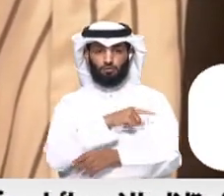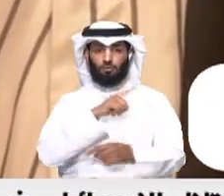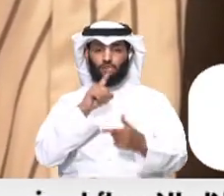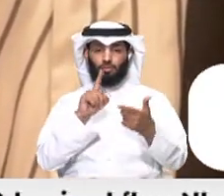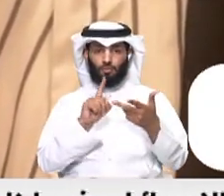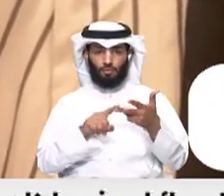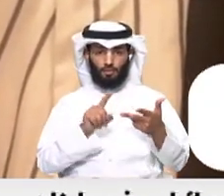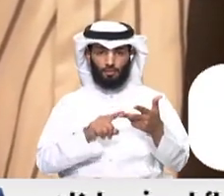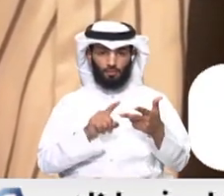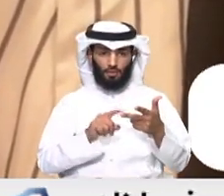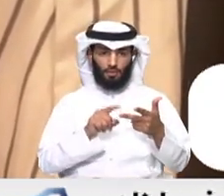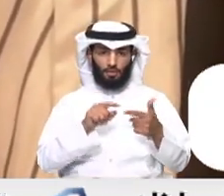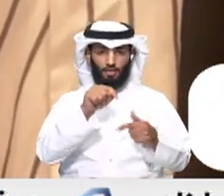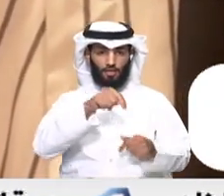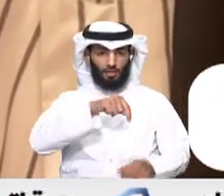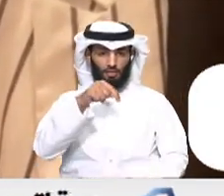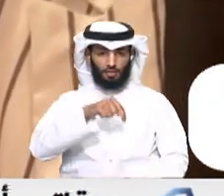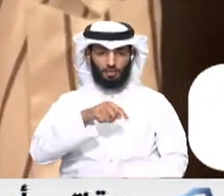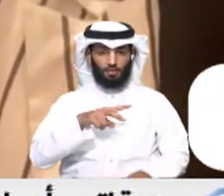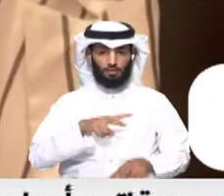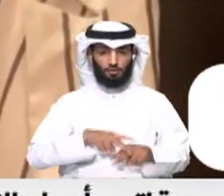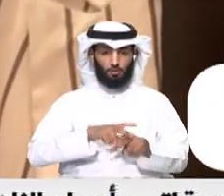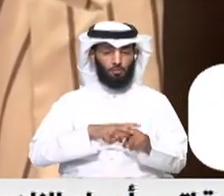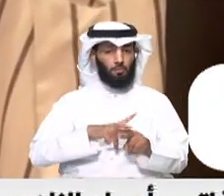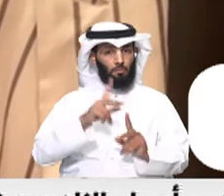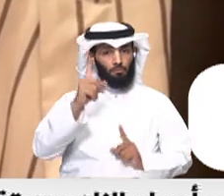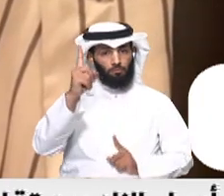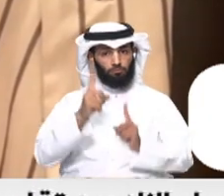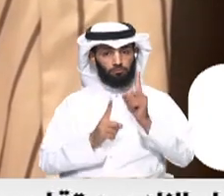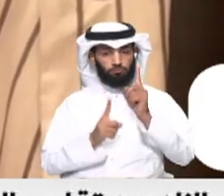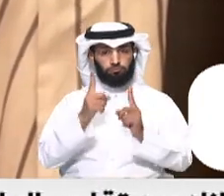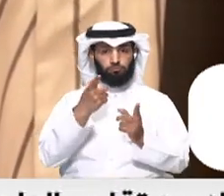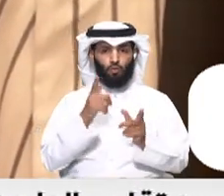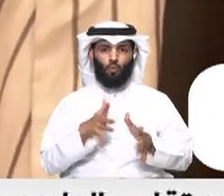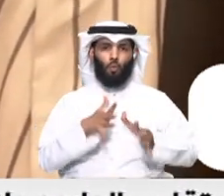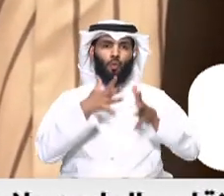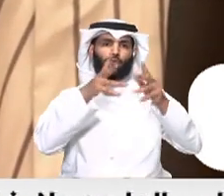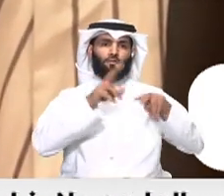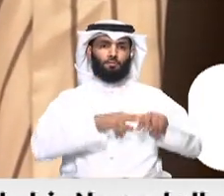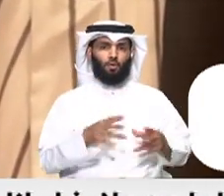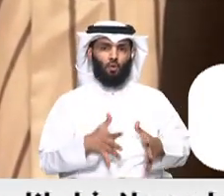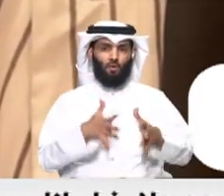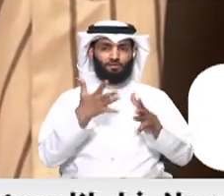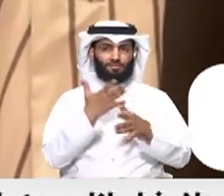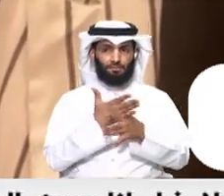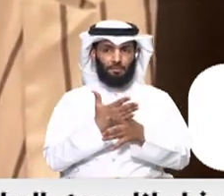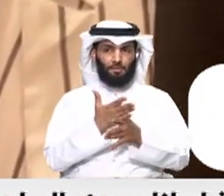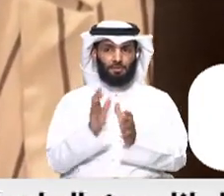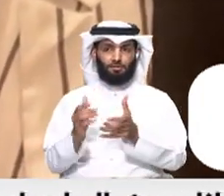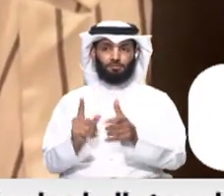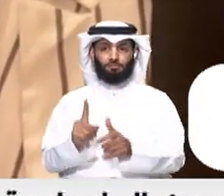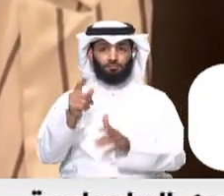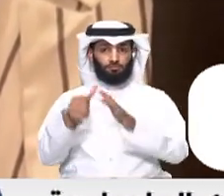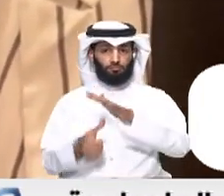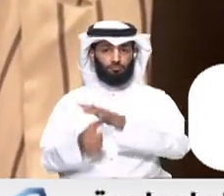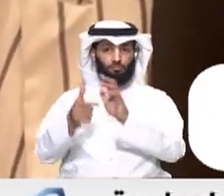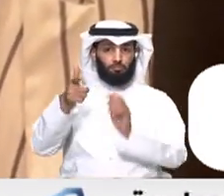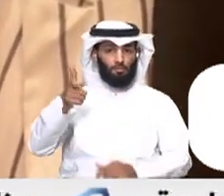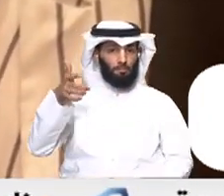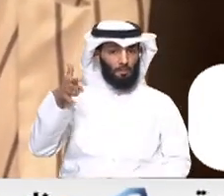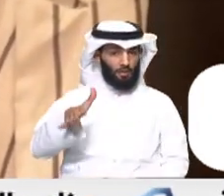من أن يكون هناك ردة فعل على هذه الاغتيالات نشهدها بهجمات